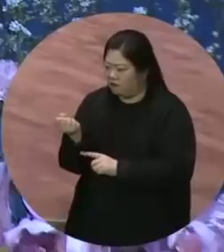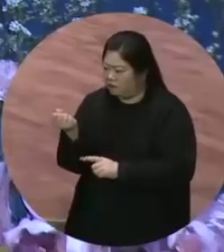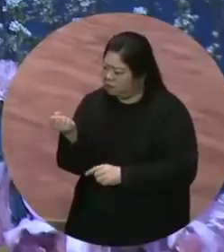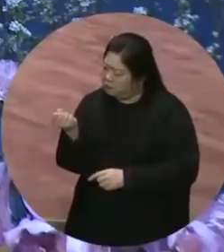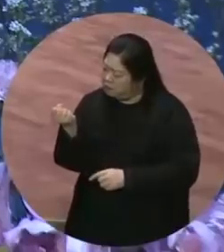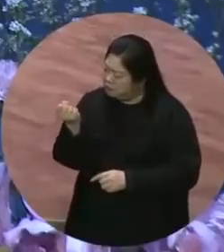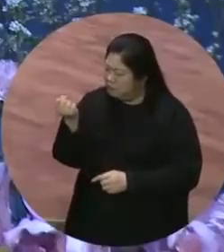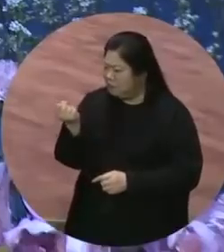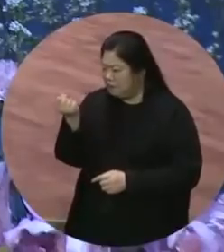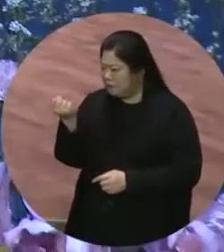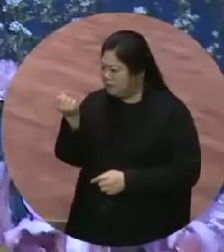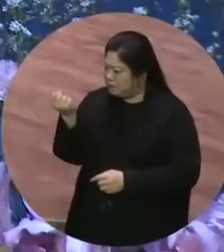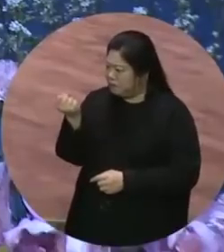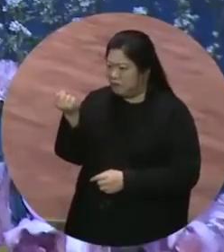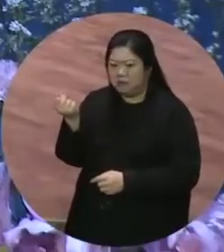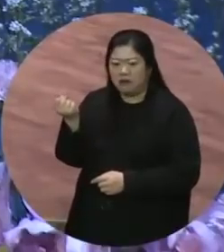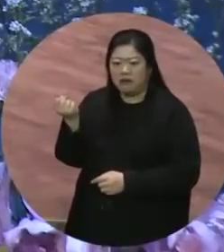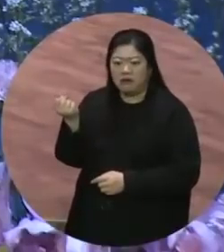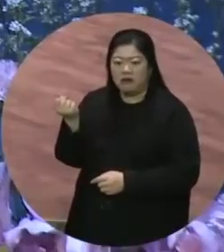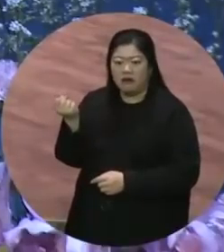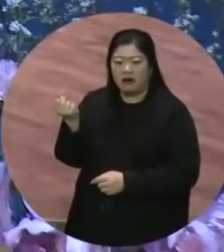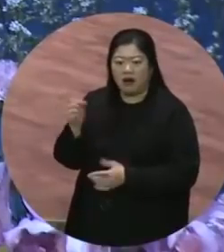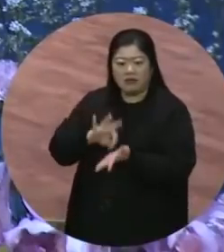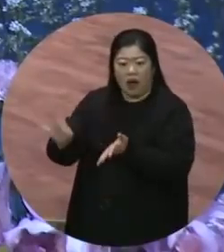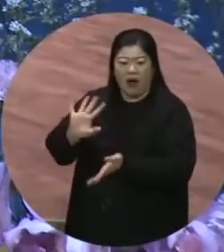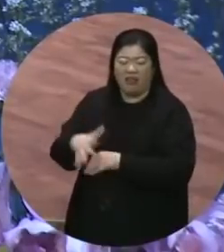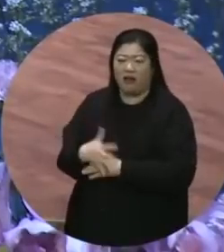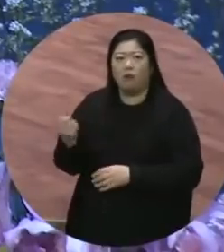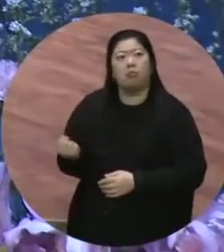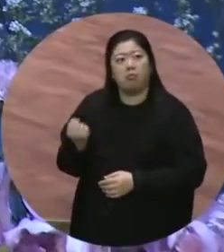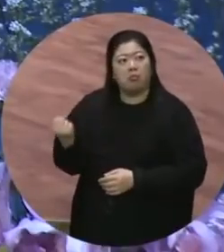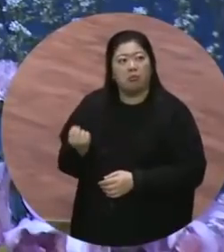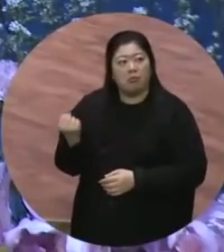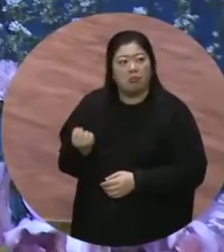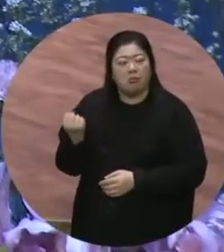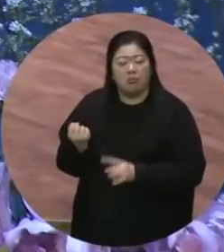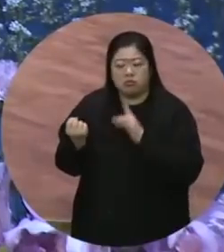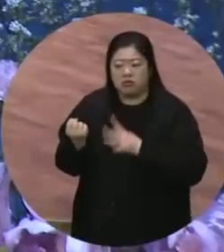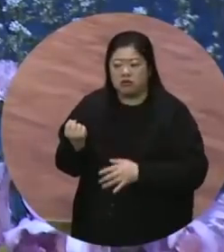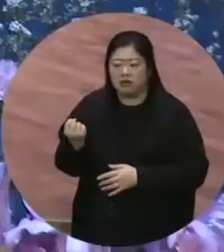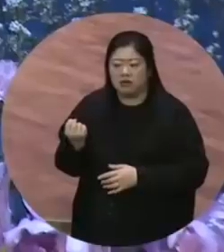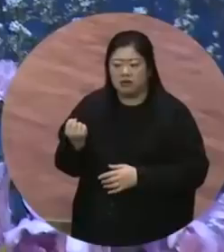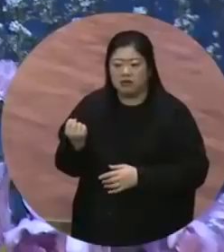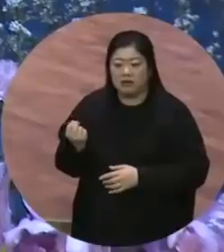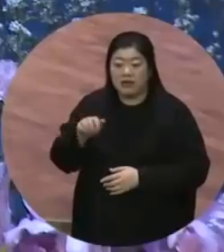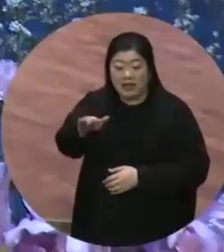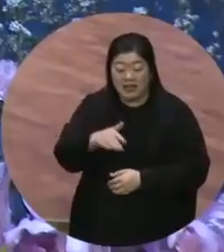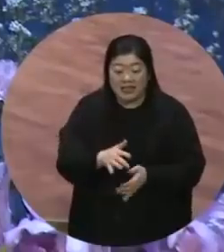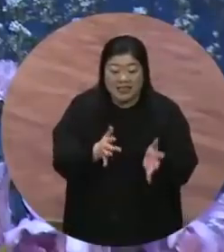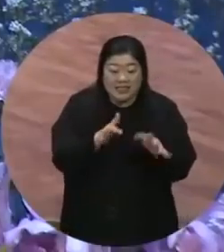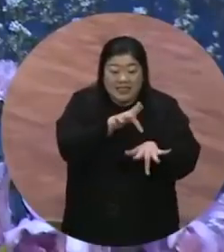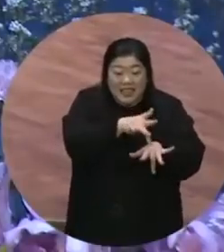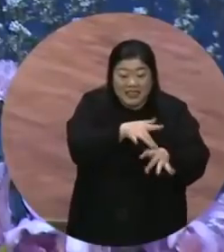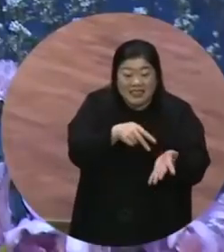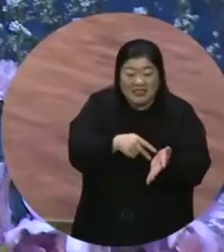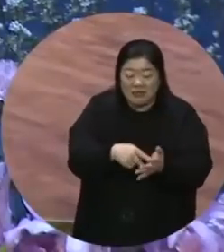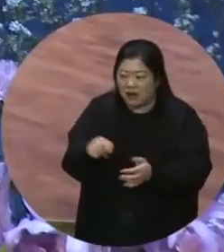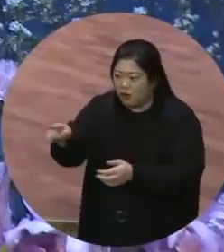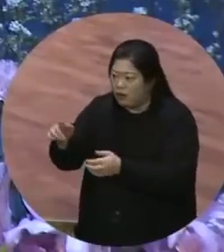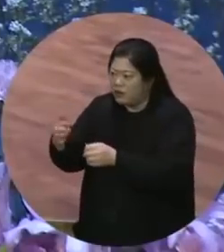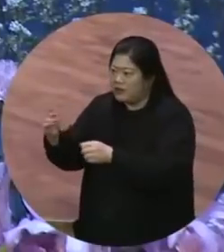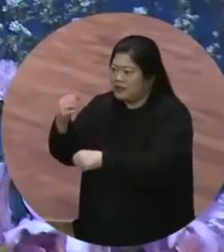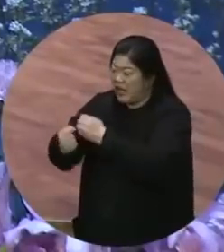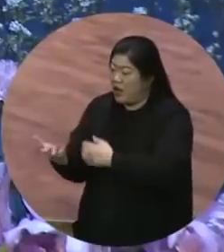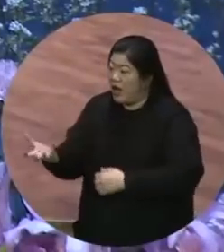거예요. 대부분이 다 속고 있어요. 놀랍게도. 사단이 예수 믿는다고 겁낸 줄 아십니까? 또 속입니다. 또 속여.